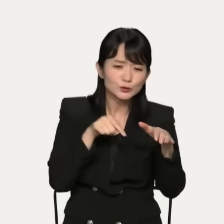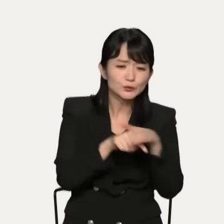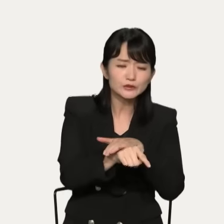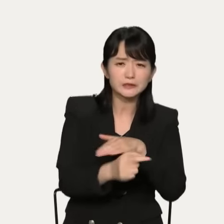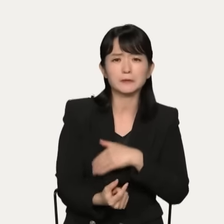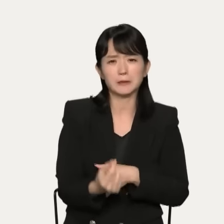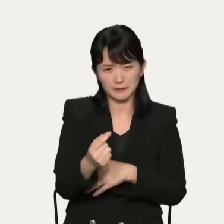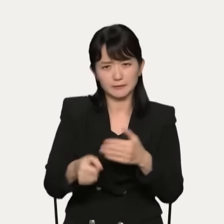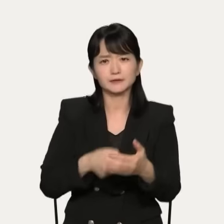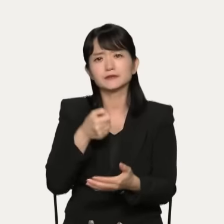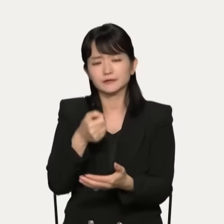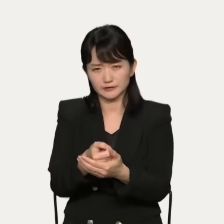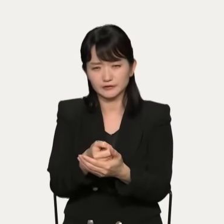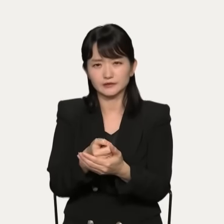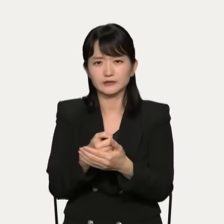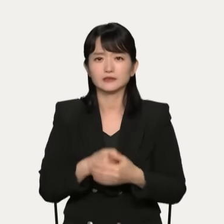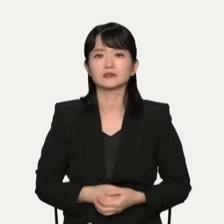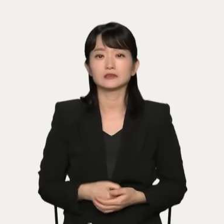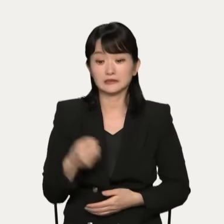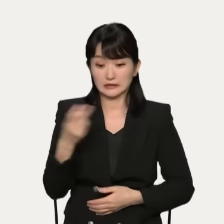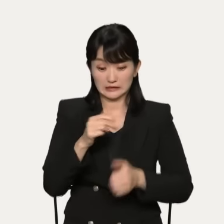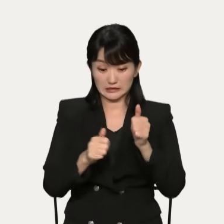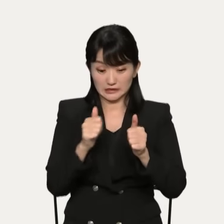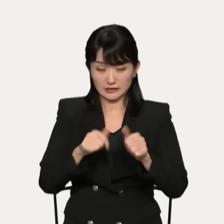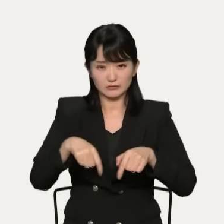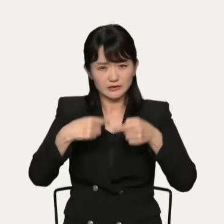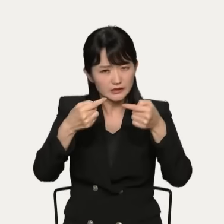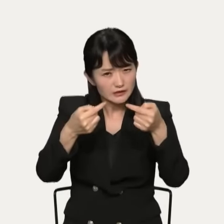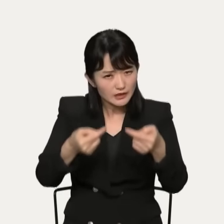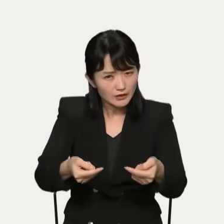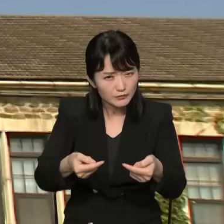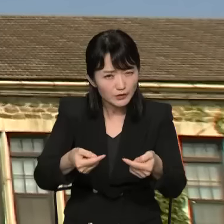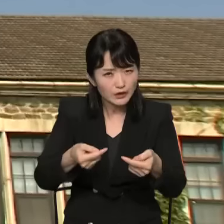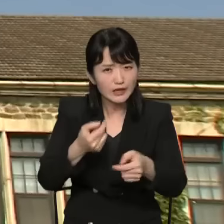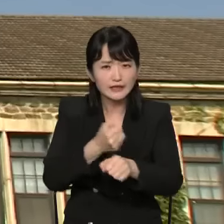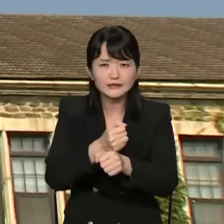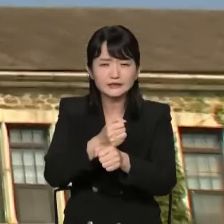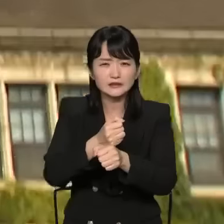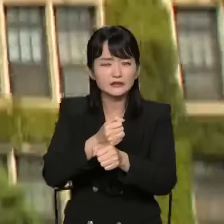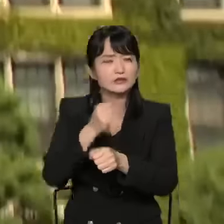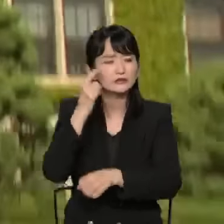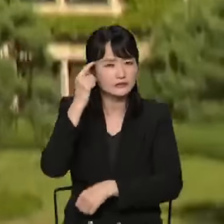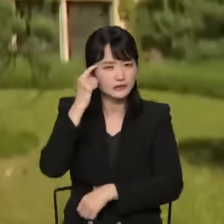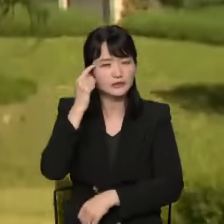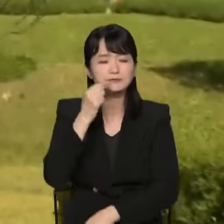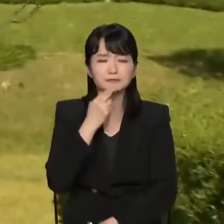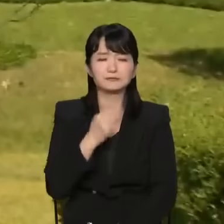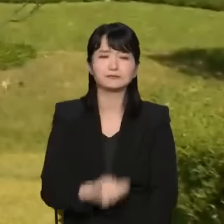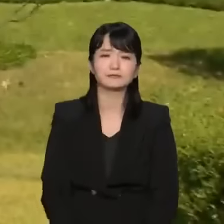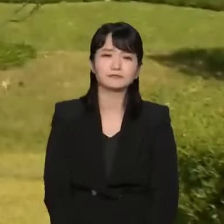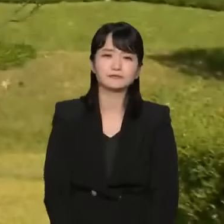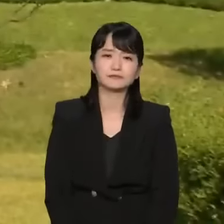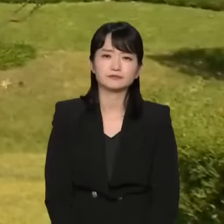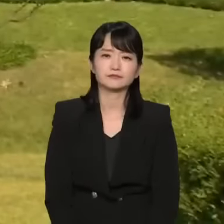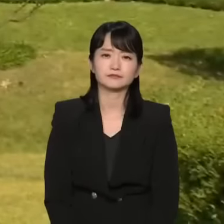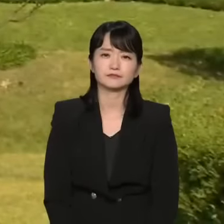최대한 빨리 결정하겠다면서도 재시험까지는 고려하고 있지 않다고 했습니다. JTBC 이희령입니다.